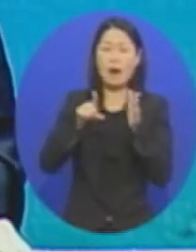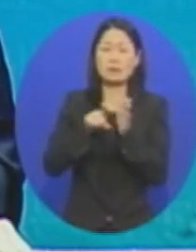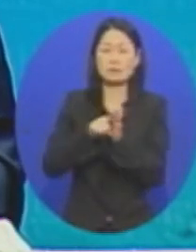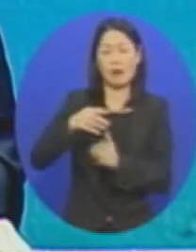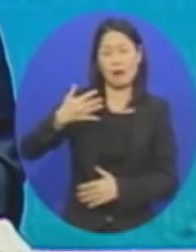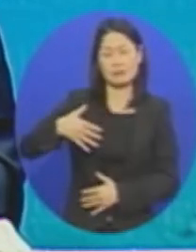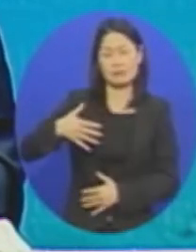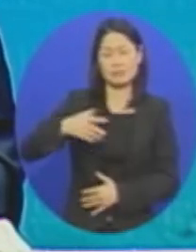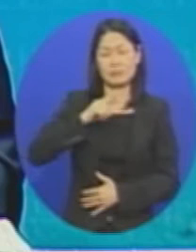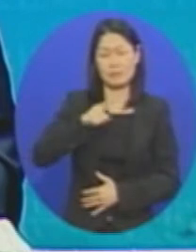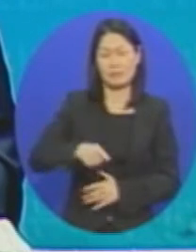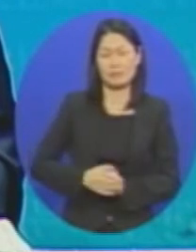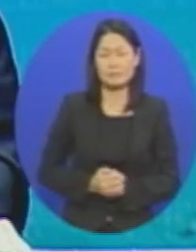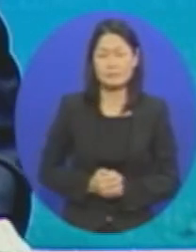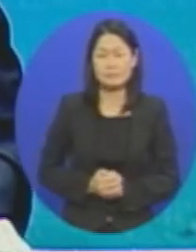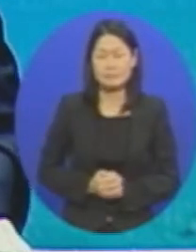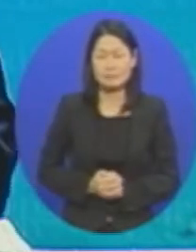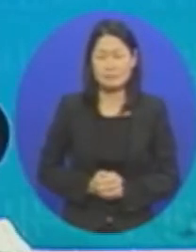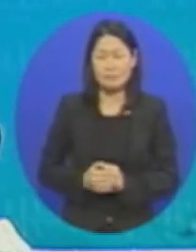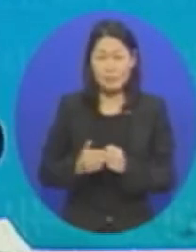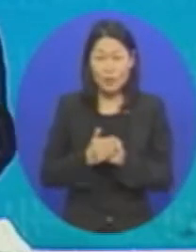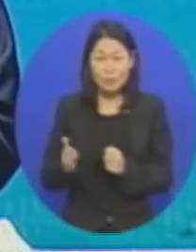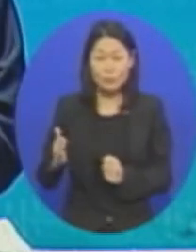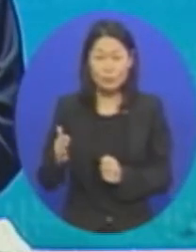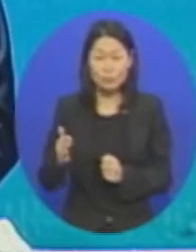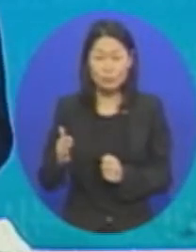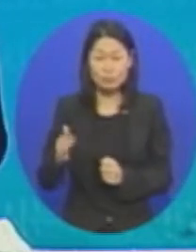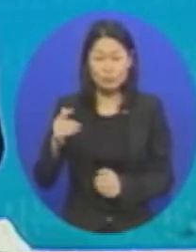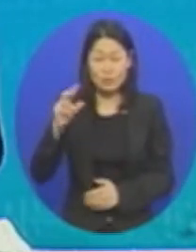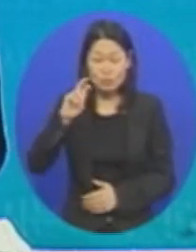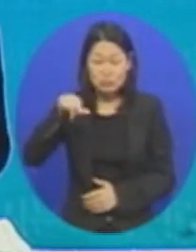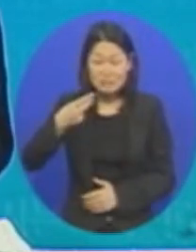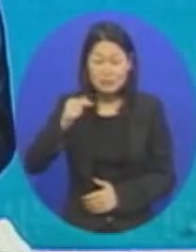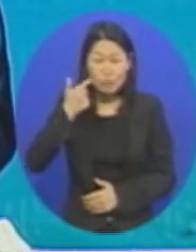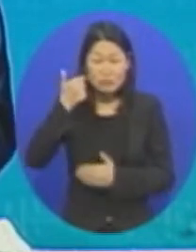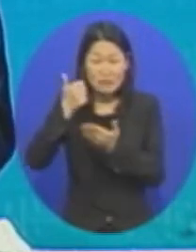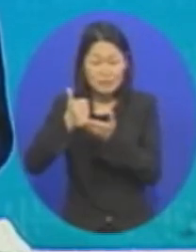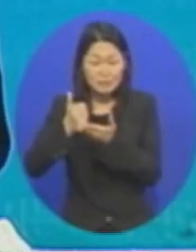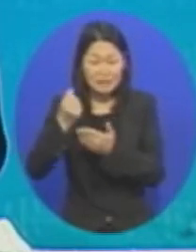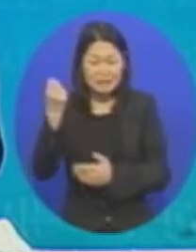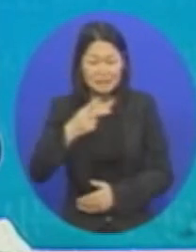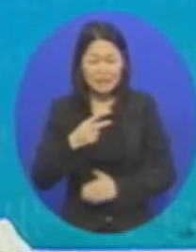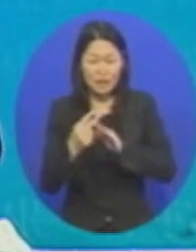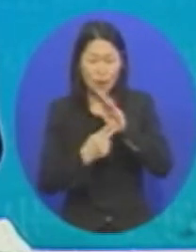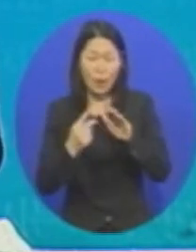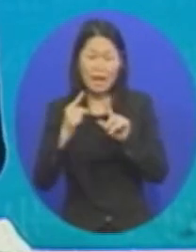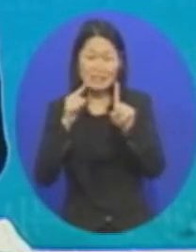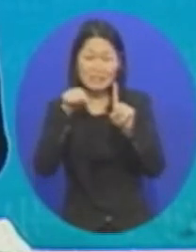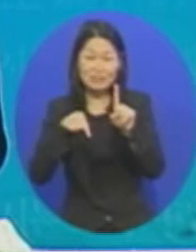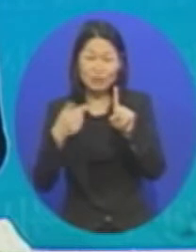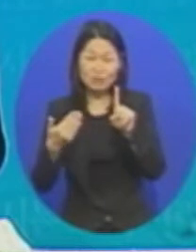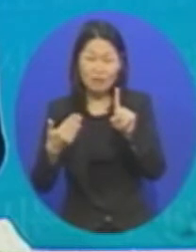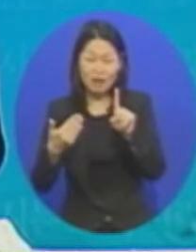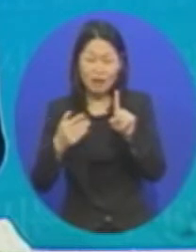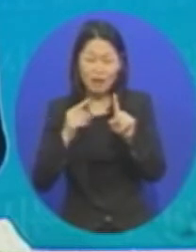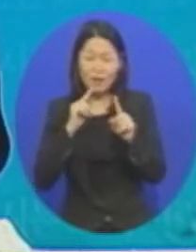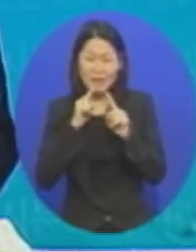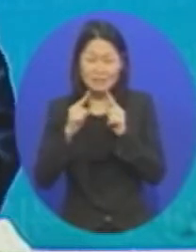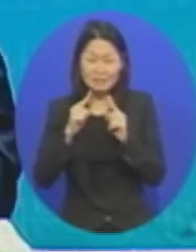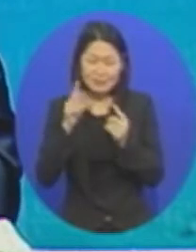안 된다는 거예요 그래서 무디 목사님이 요한일서 1장 9절 말씀을 더 찾아 읽어